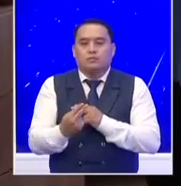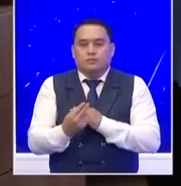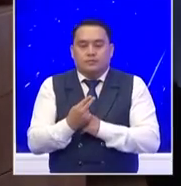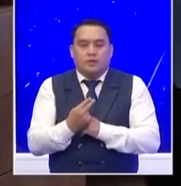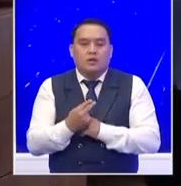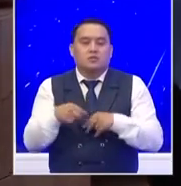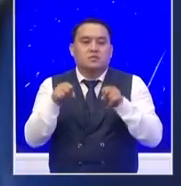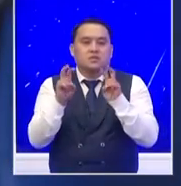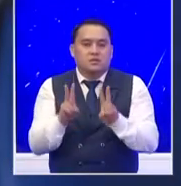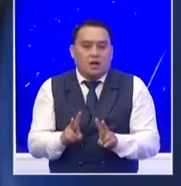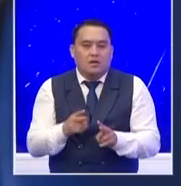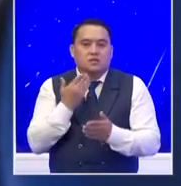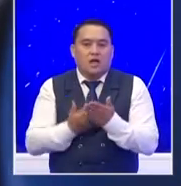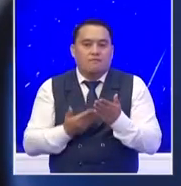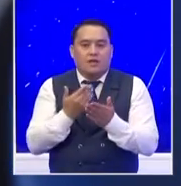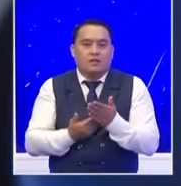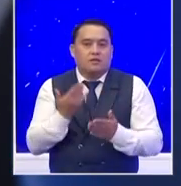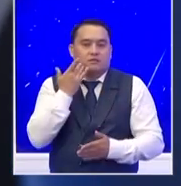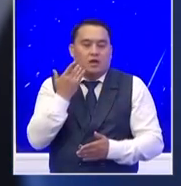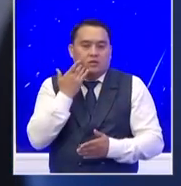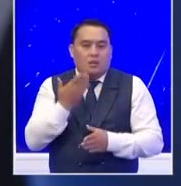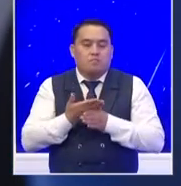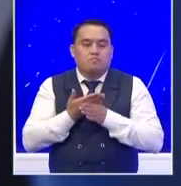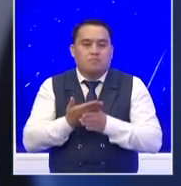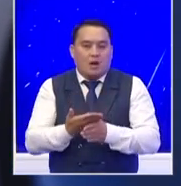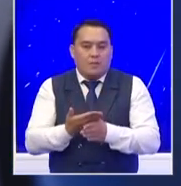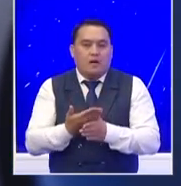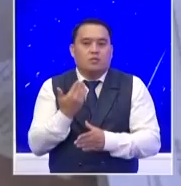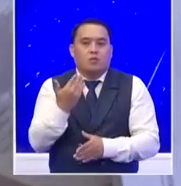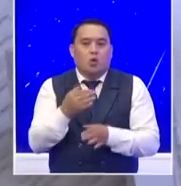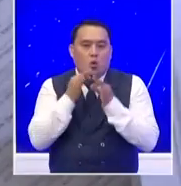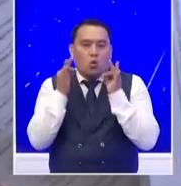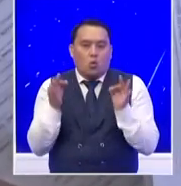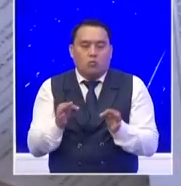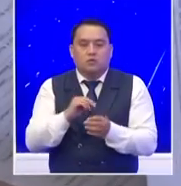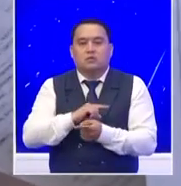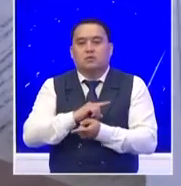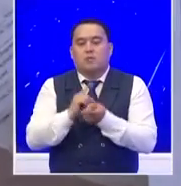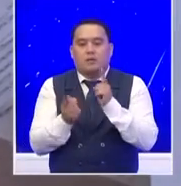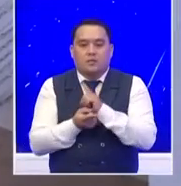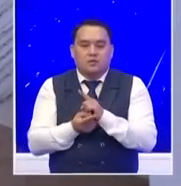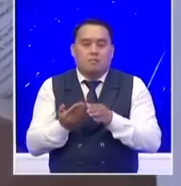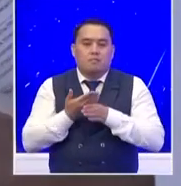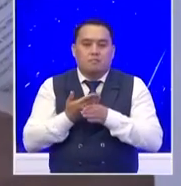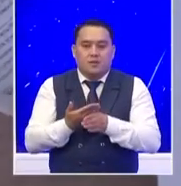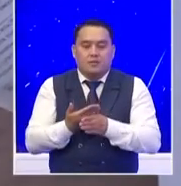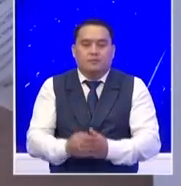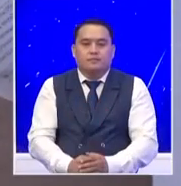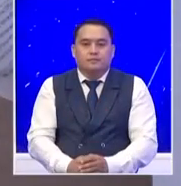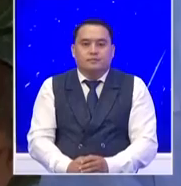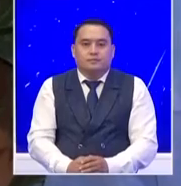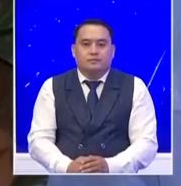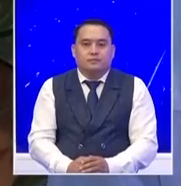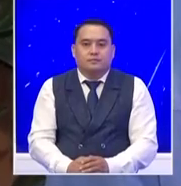буын мамандарға кеңестерін беріп отырады. Қатарлас дәрігерлер бұл кісінің өз ісінің шебері, әрқашан ақылшысы ретінде